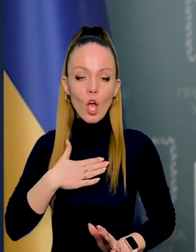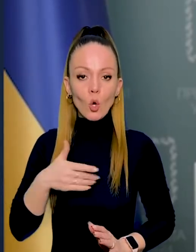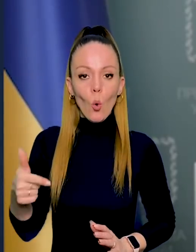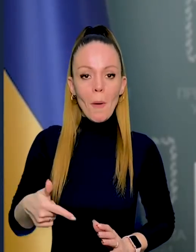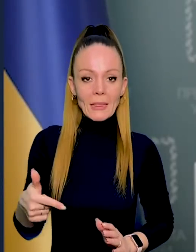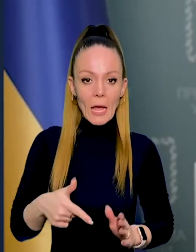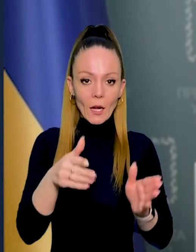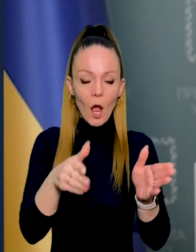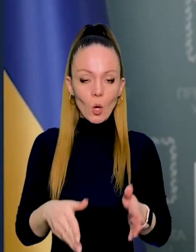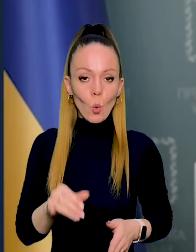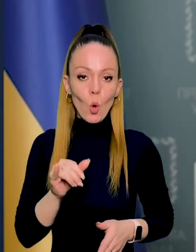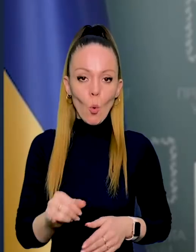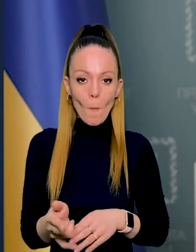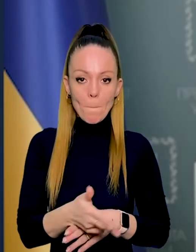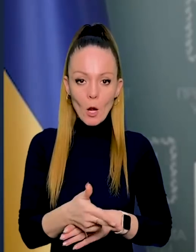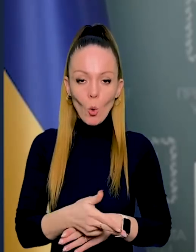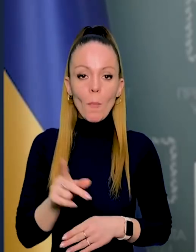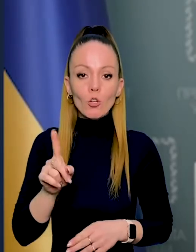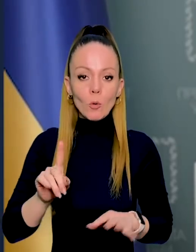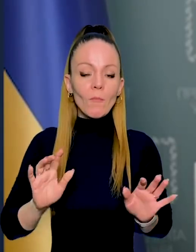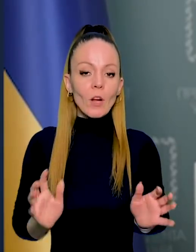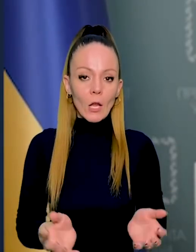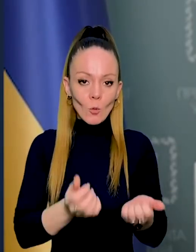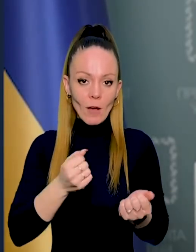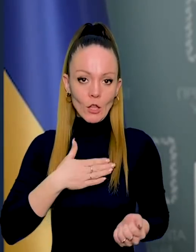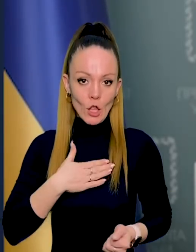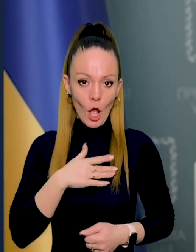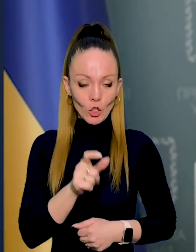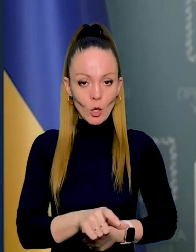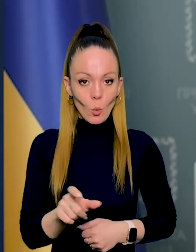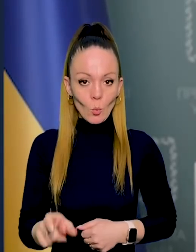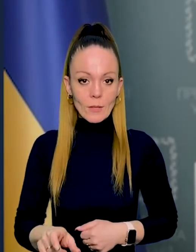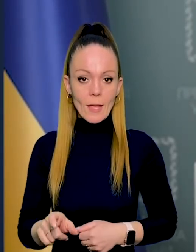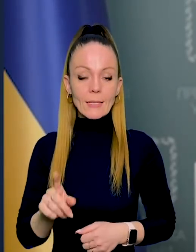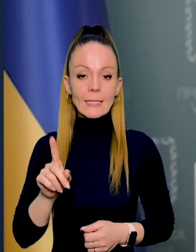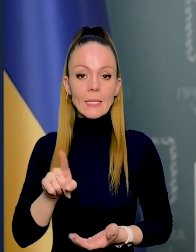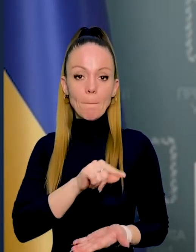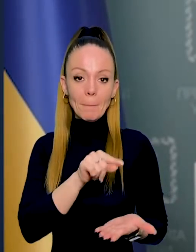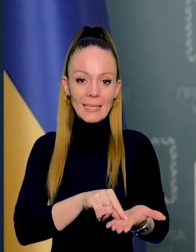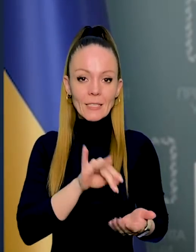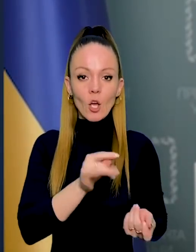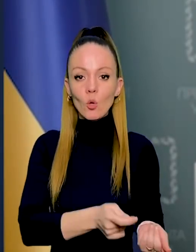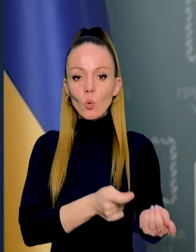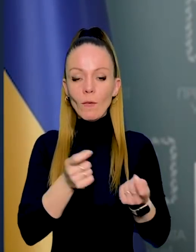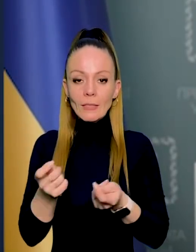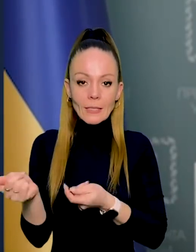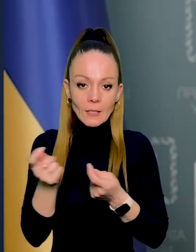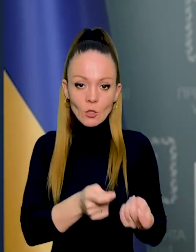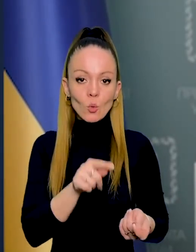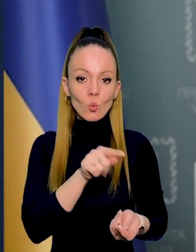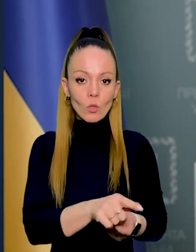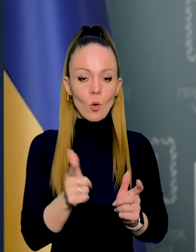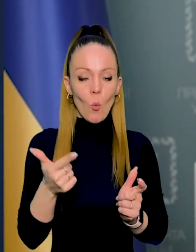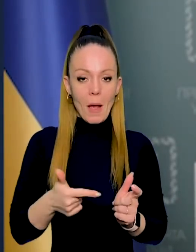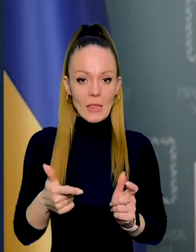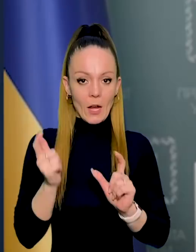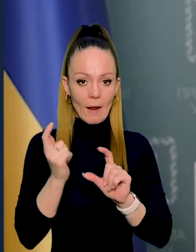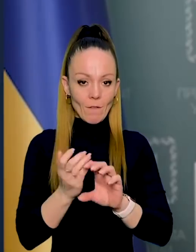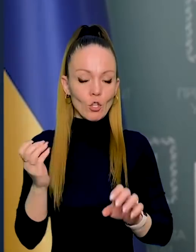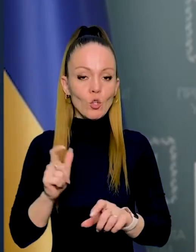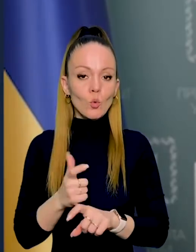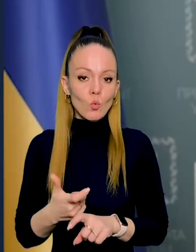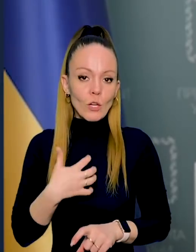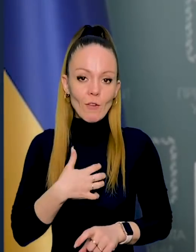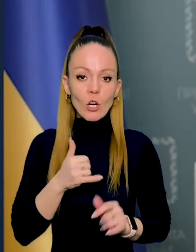наших гуманітарних коридорів у Маріуполь, щоб врятувати наших людей з міста і довести туди гуманітарний